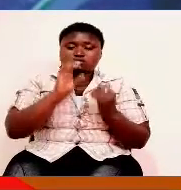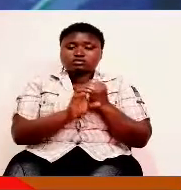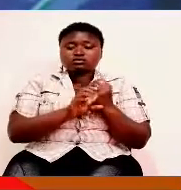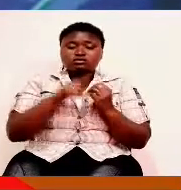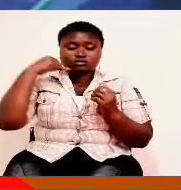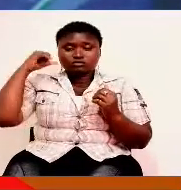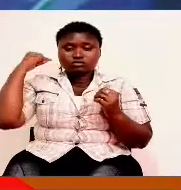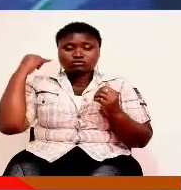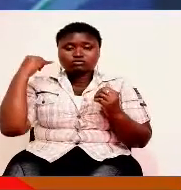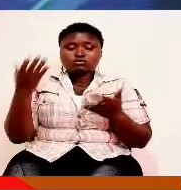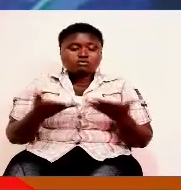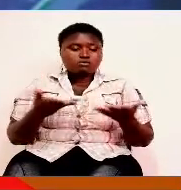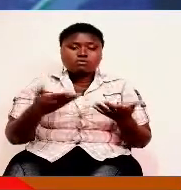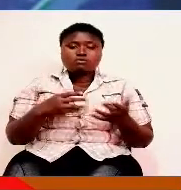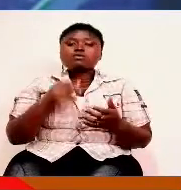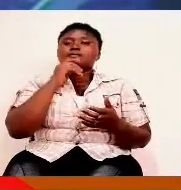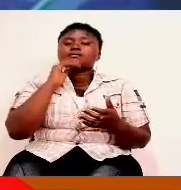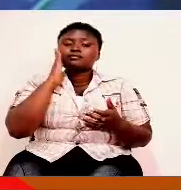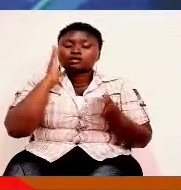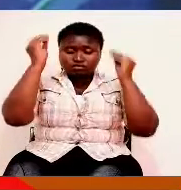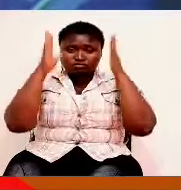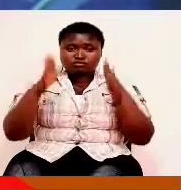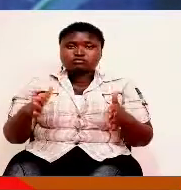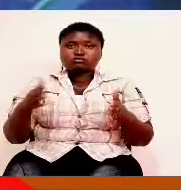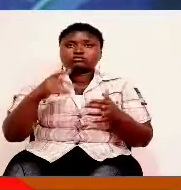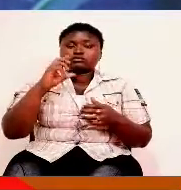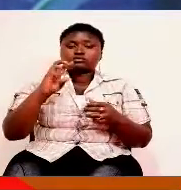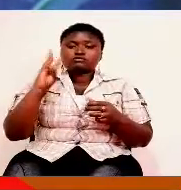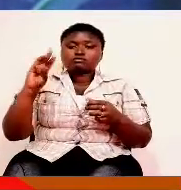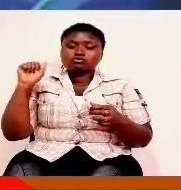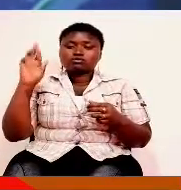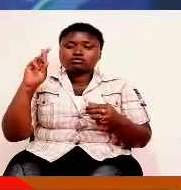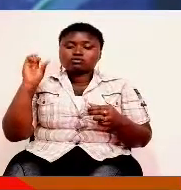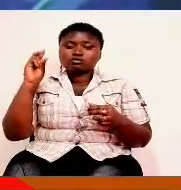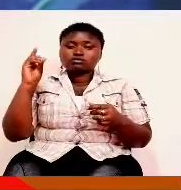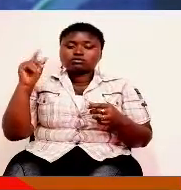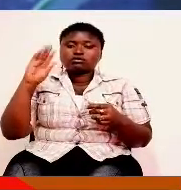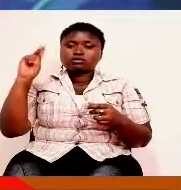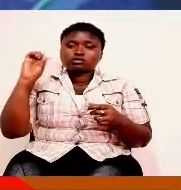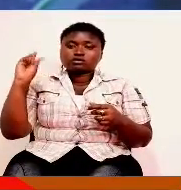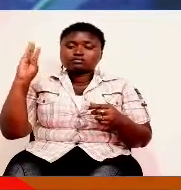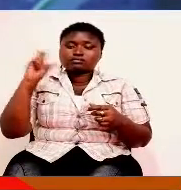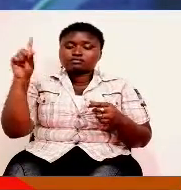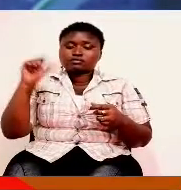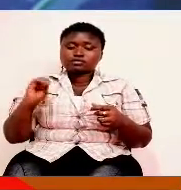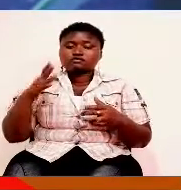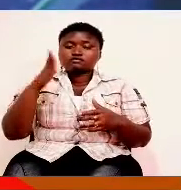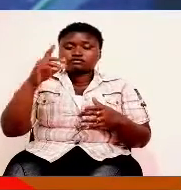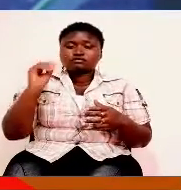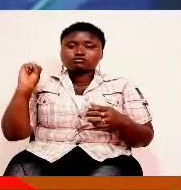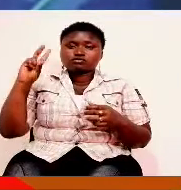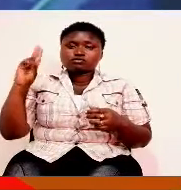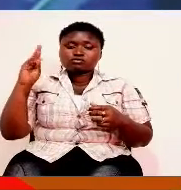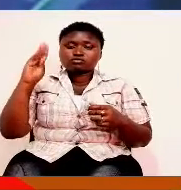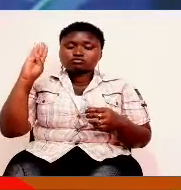ya Naikuru kulea ashiali o domwe na aruto kuma wadine ya kaba dhide inuagishuko kia ubuge ya thufukia na